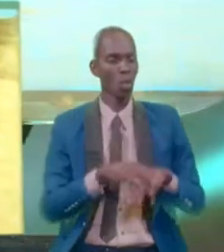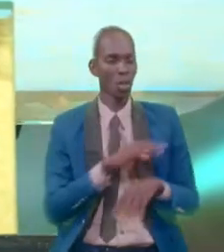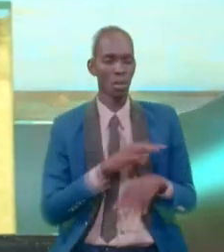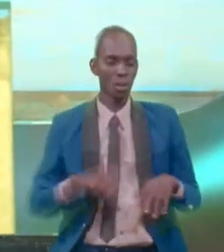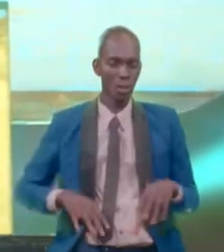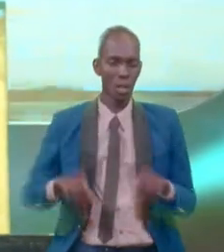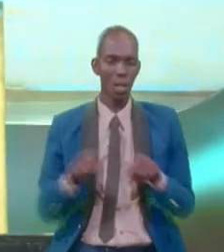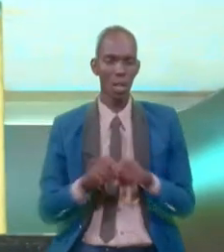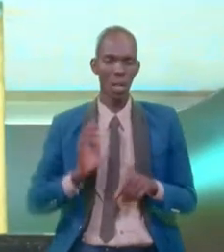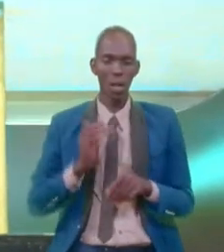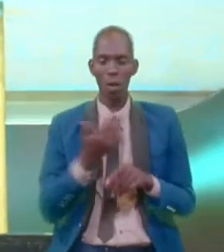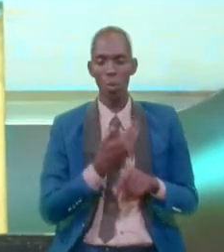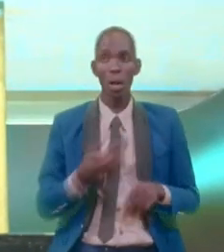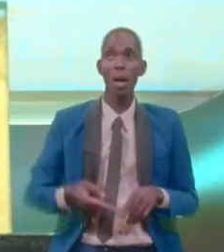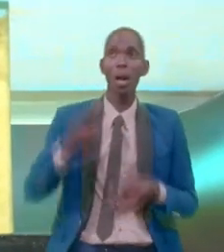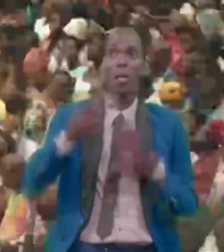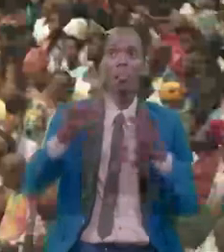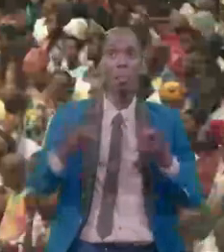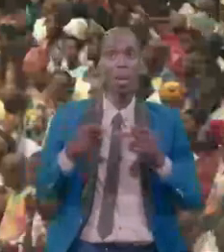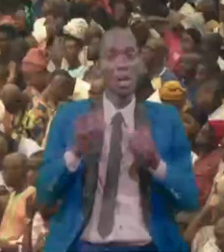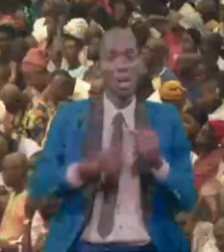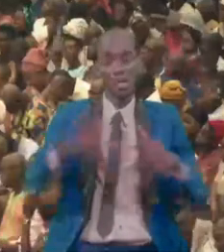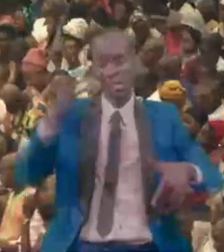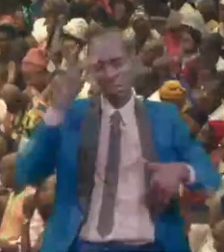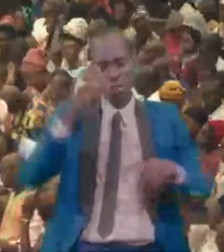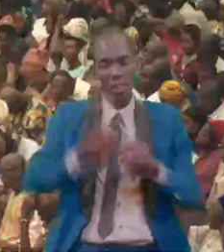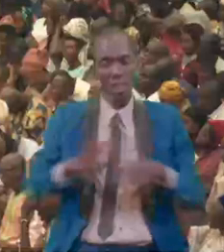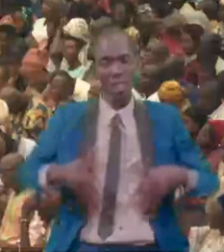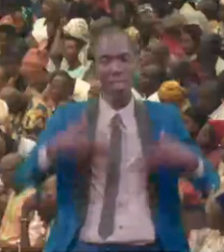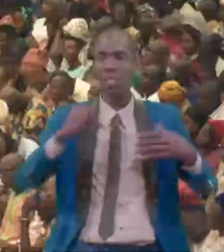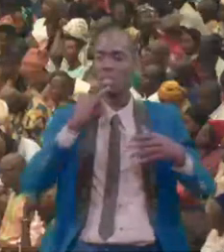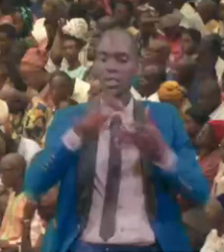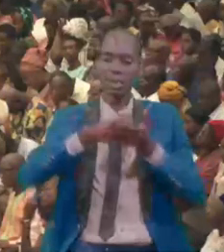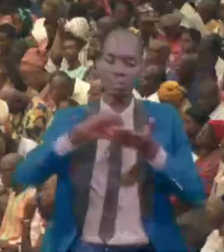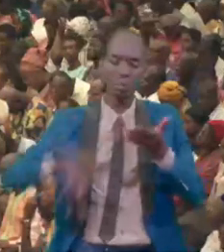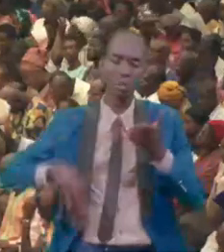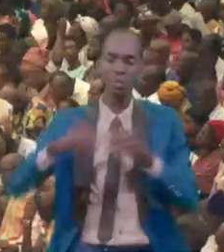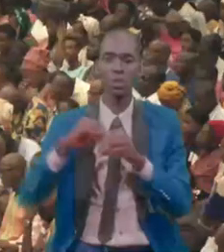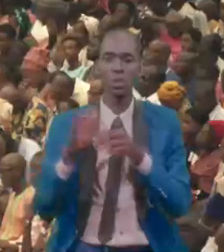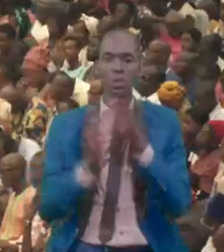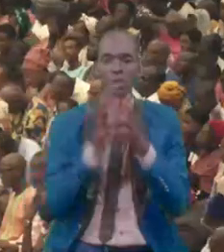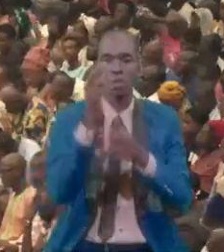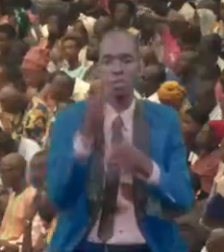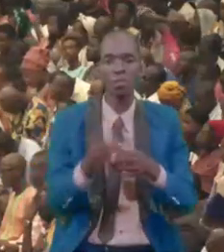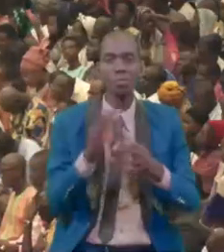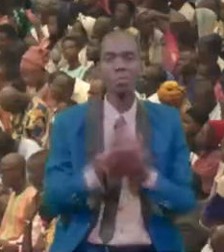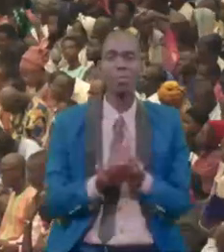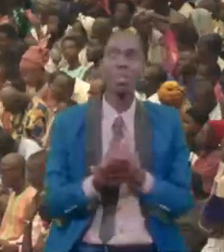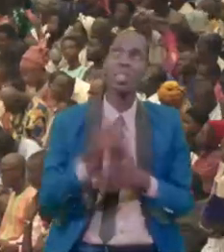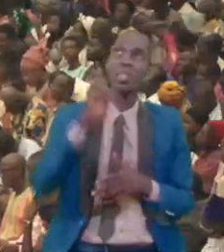toute maladie dans votre vie sera ôtée au nom de Jésus-Christ. Il est